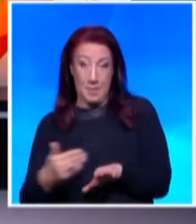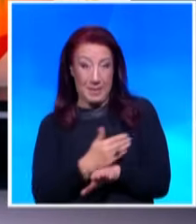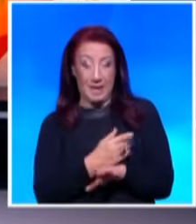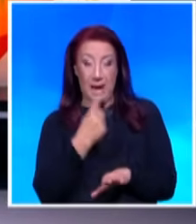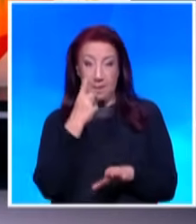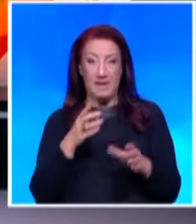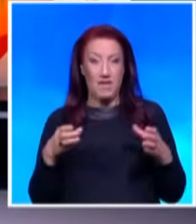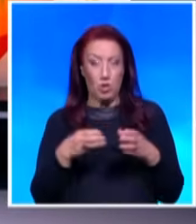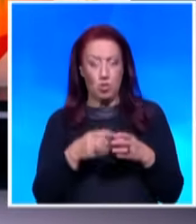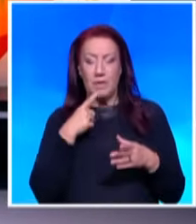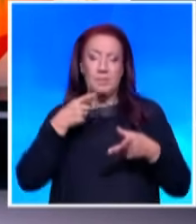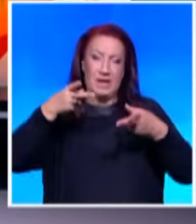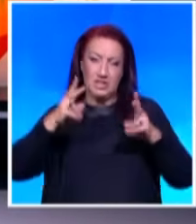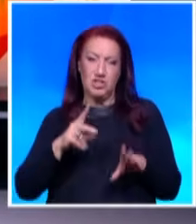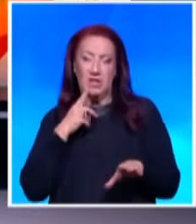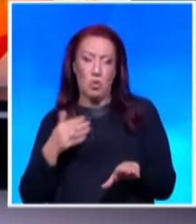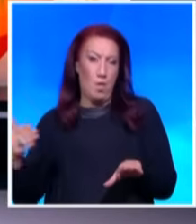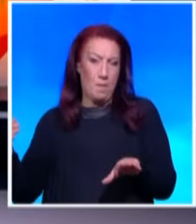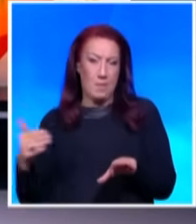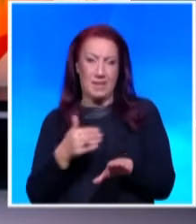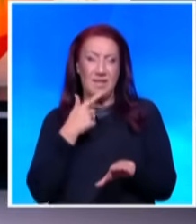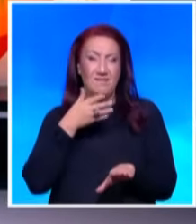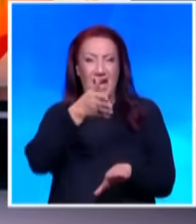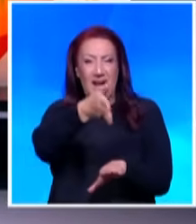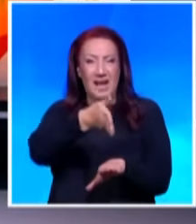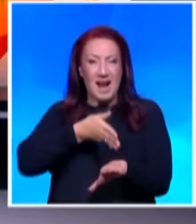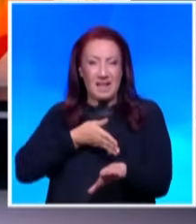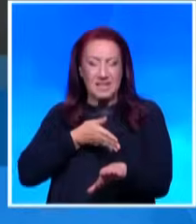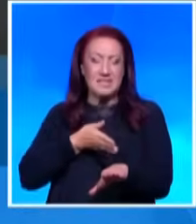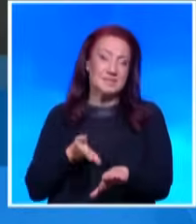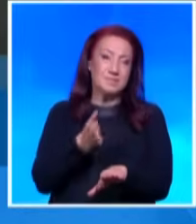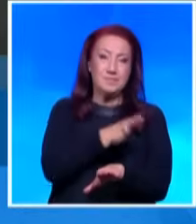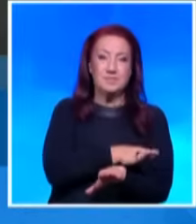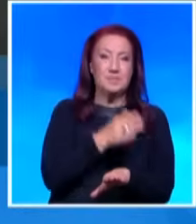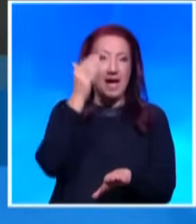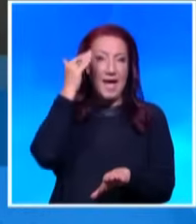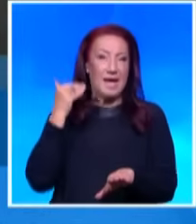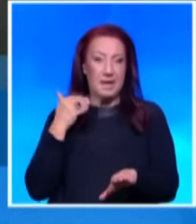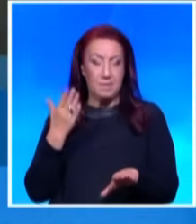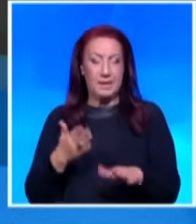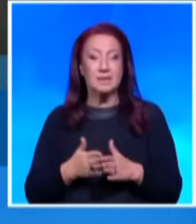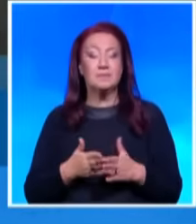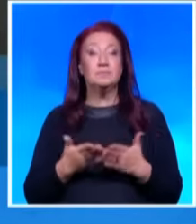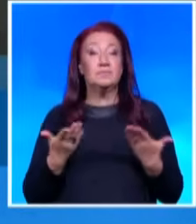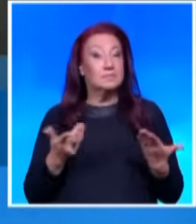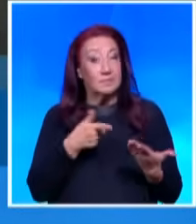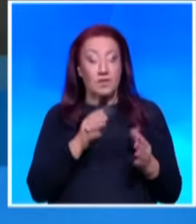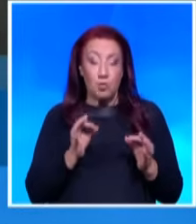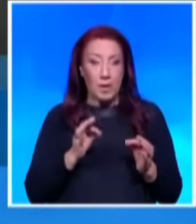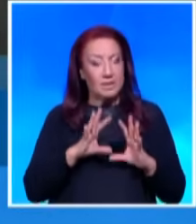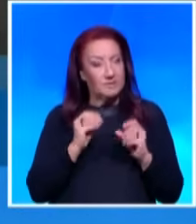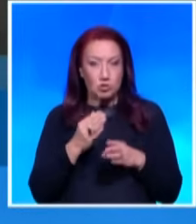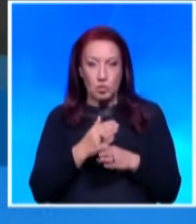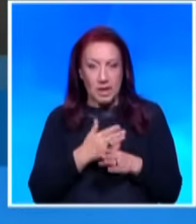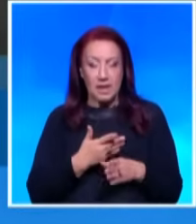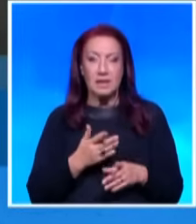беше позволено да мине през граничния пункт Египет Рафа. Подробности за съдбата им и в безопасност ли са те, питаме